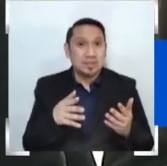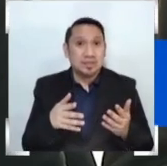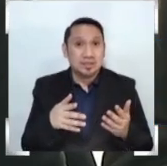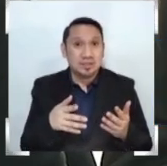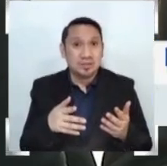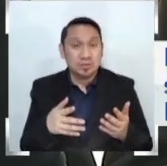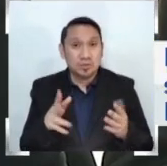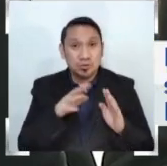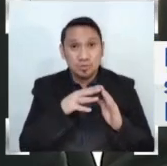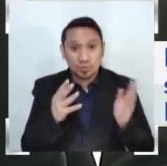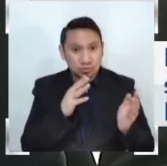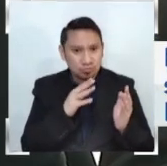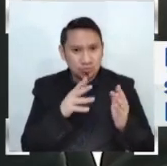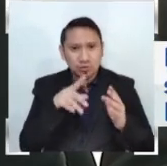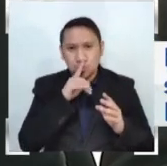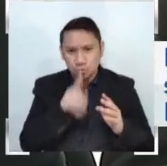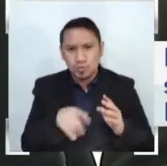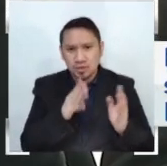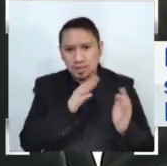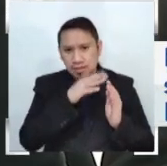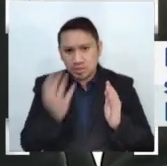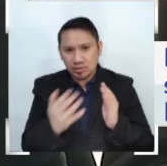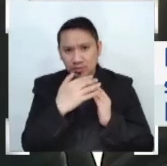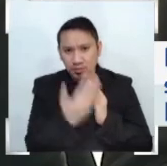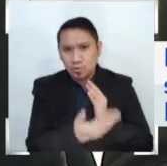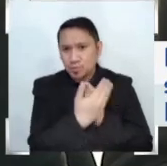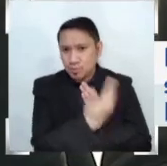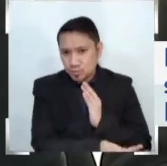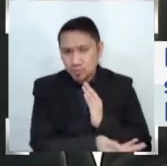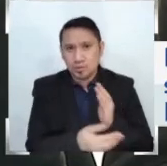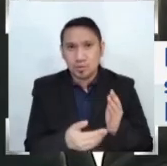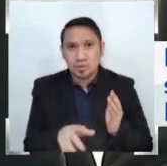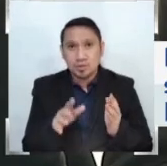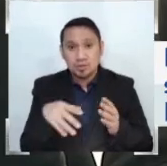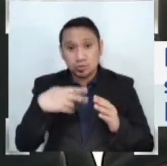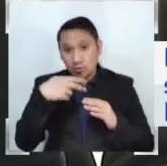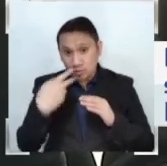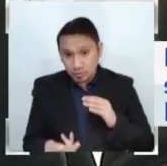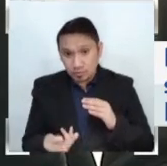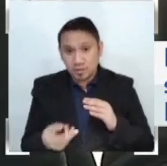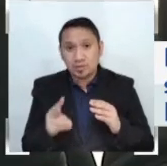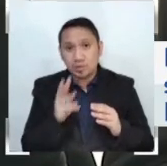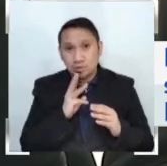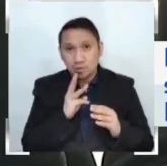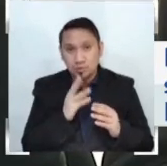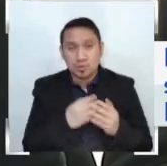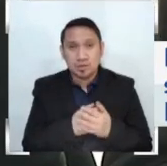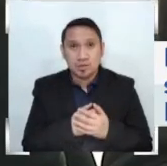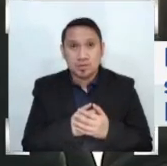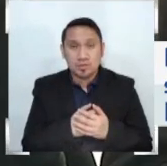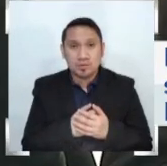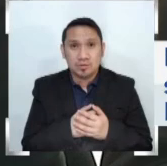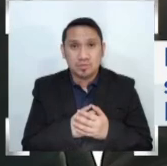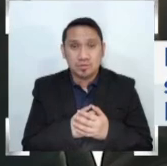over specific drop zones. The drop zones are usually bodies of water and are selected to minimize the hazards of